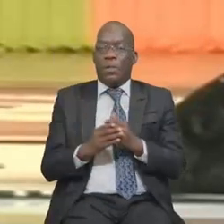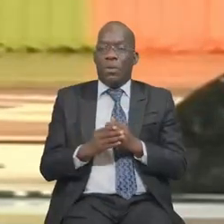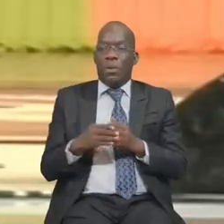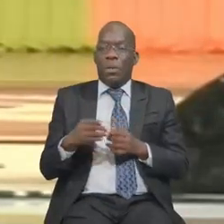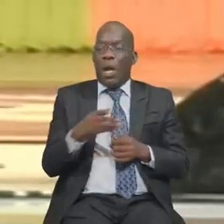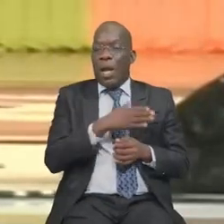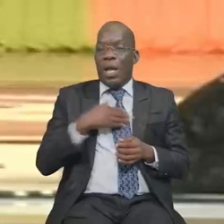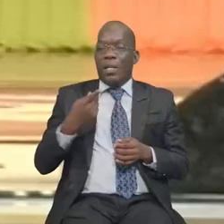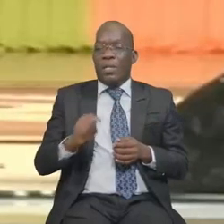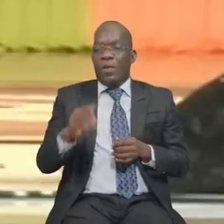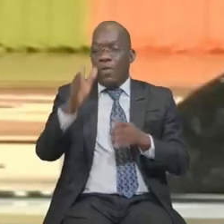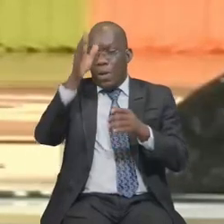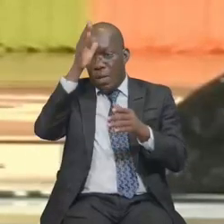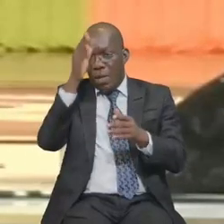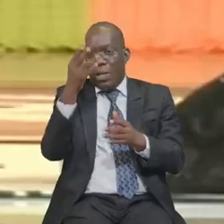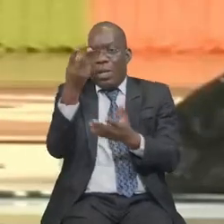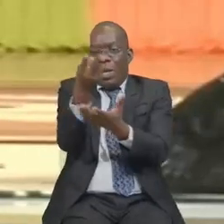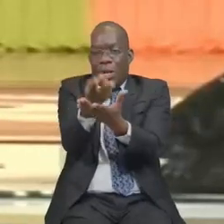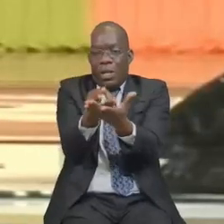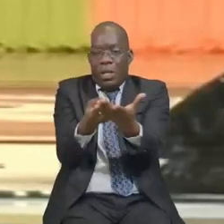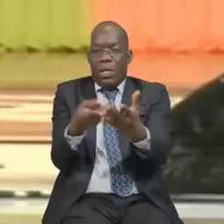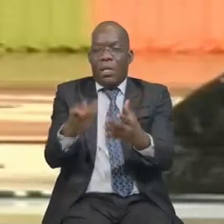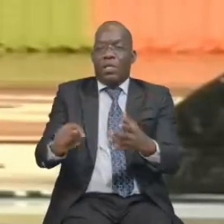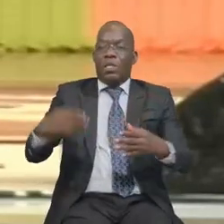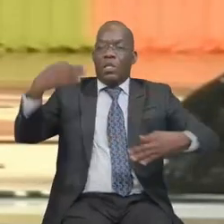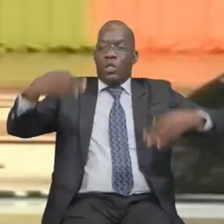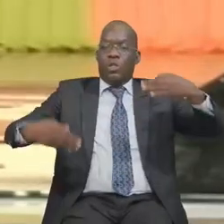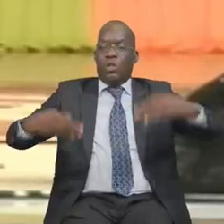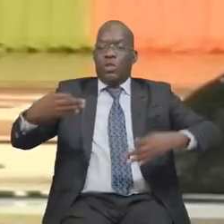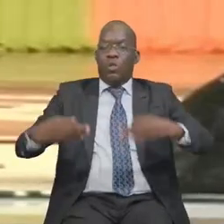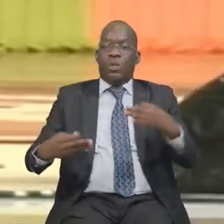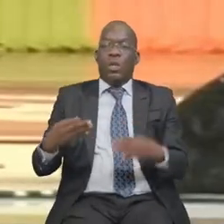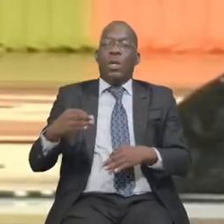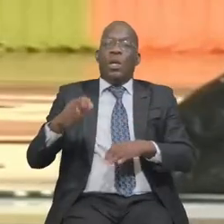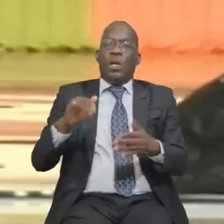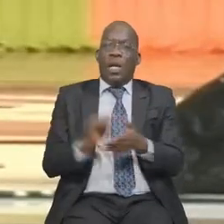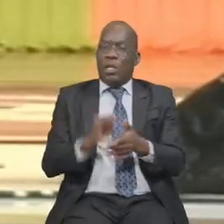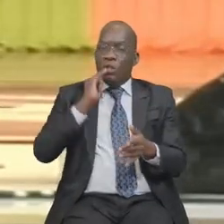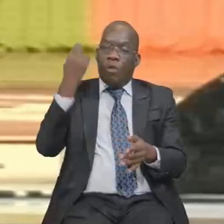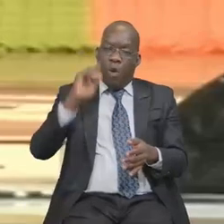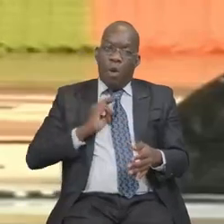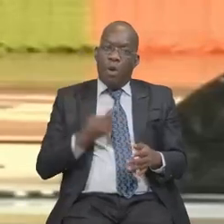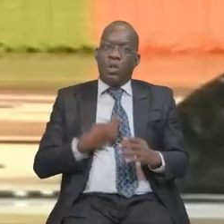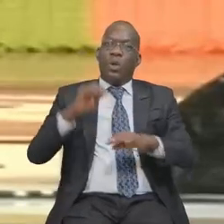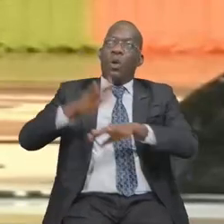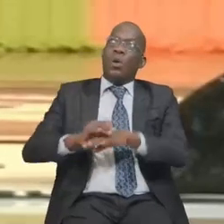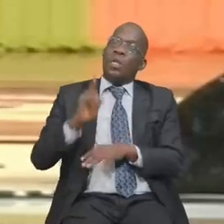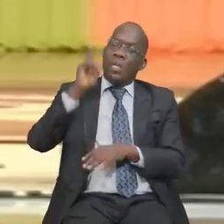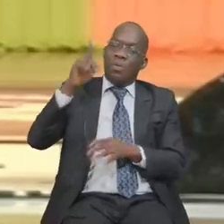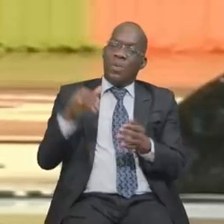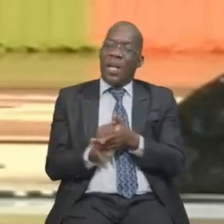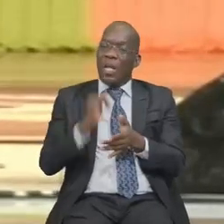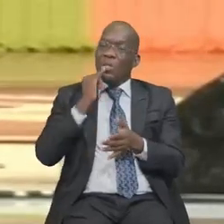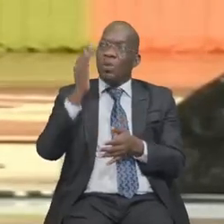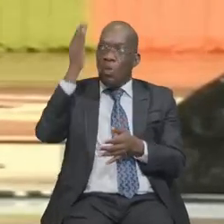Père a porté le jugement qui devait nous revenir sur lui. C'est pourquoi il dit, mais